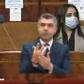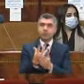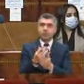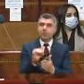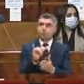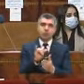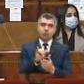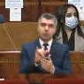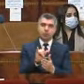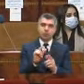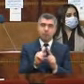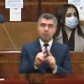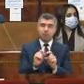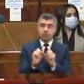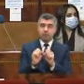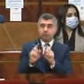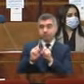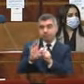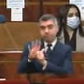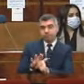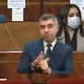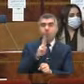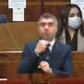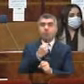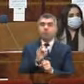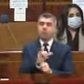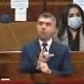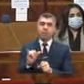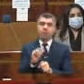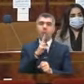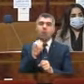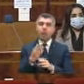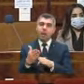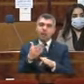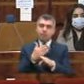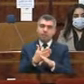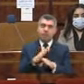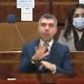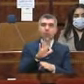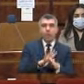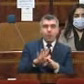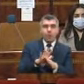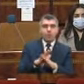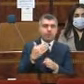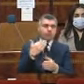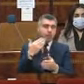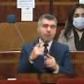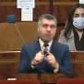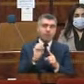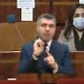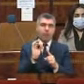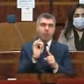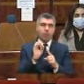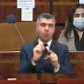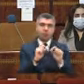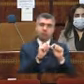لا نريد لهذه الحكومة أن تكون على طريقة الحكومات السابقة التي أخذت محاربة الفساد كشعار، ولكن